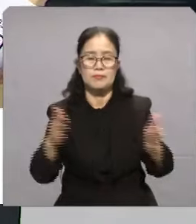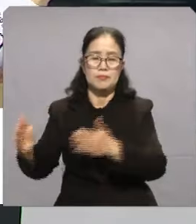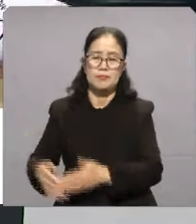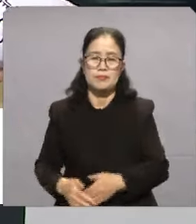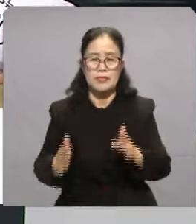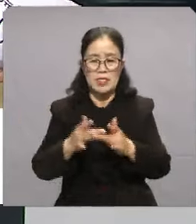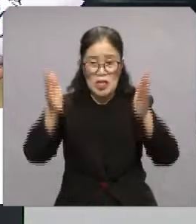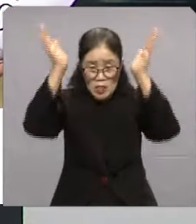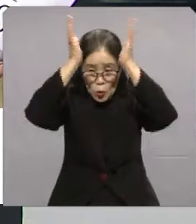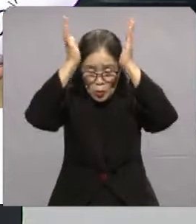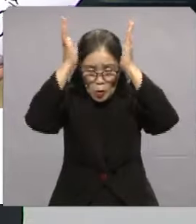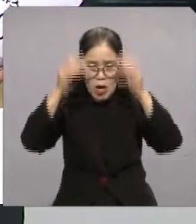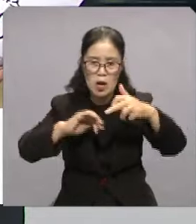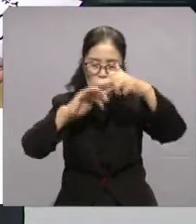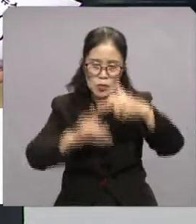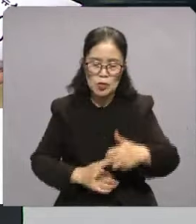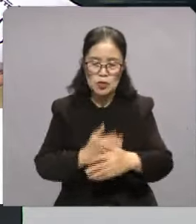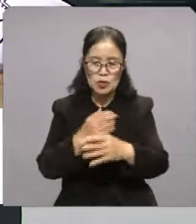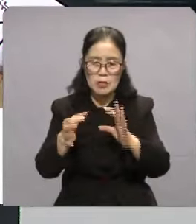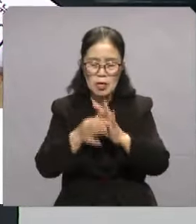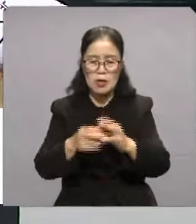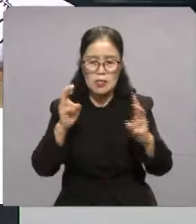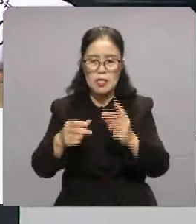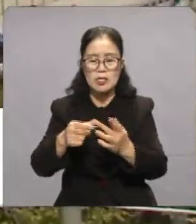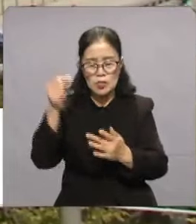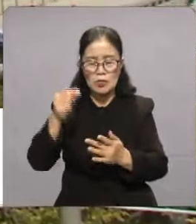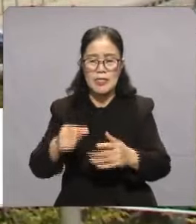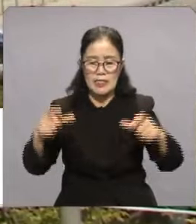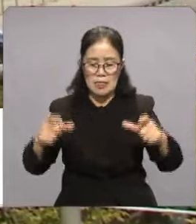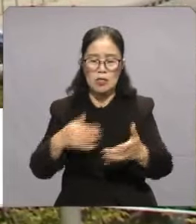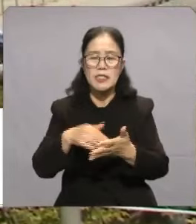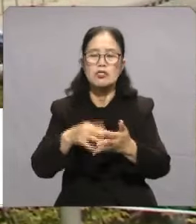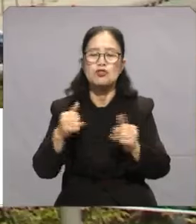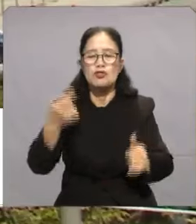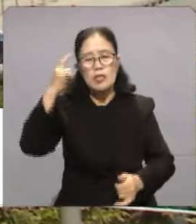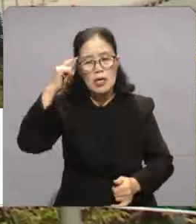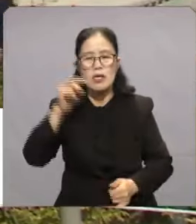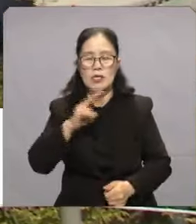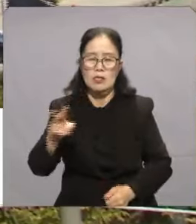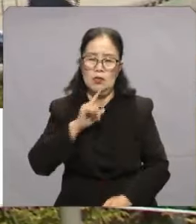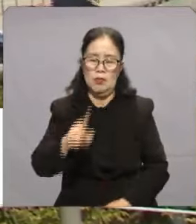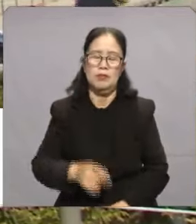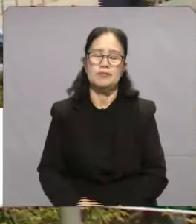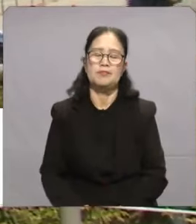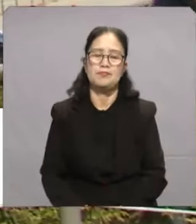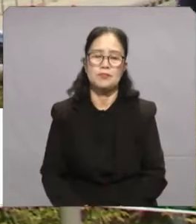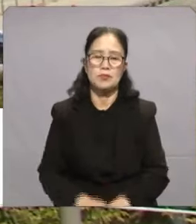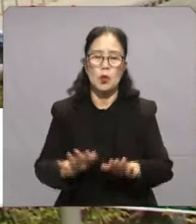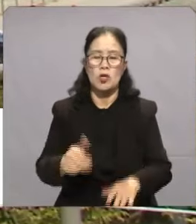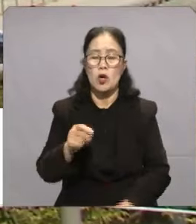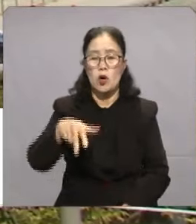포털 사이트 네이버가 콘텐츠 제휴사를 선정할 때 지역 인구수를 고려해야 한다는 지적이 제기됐습니다 오늘